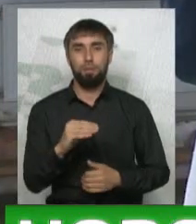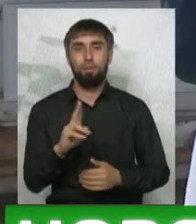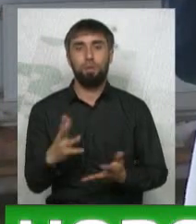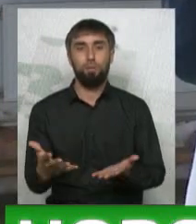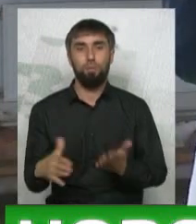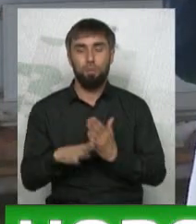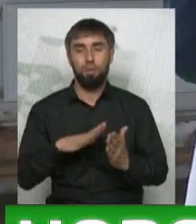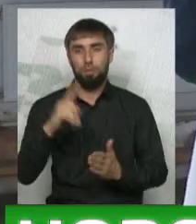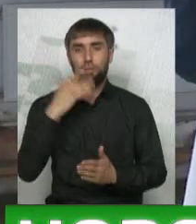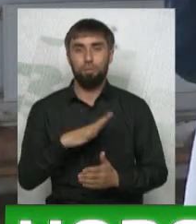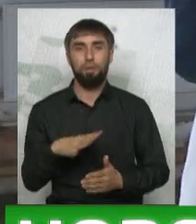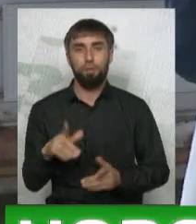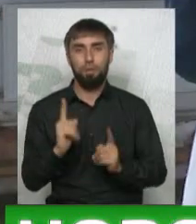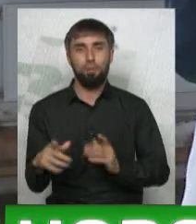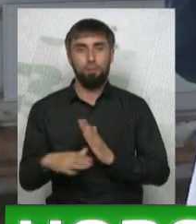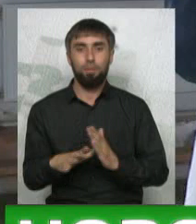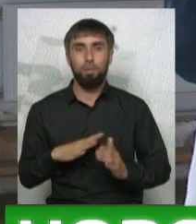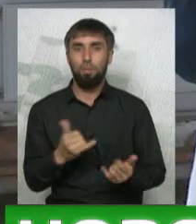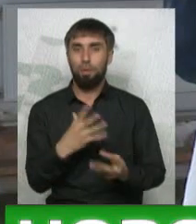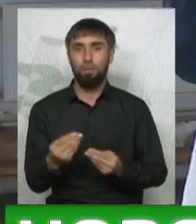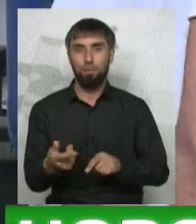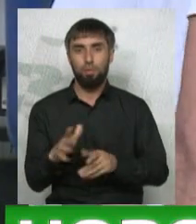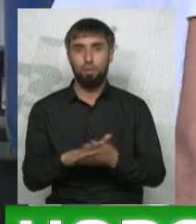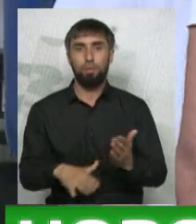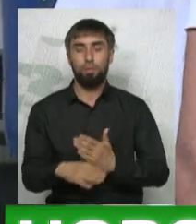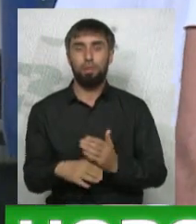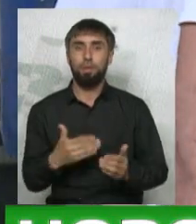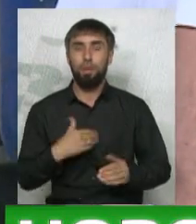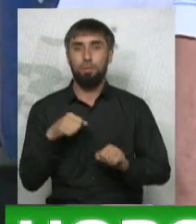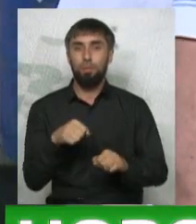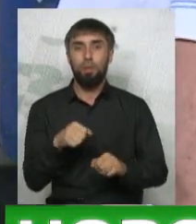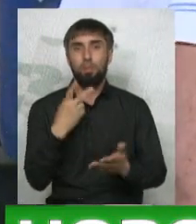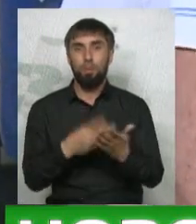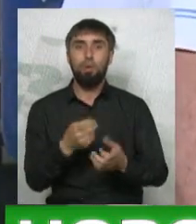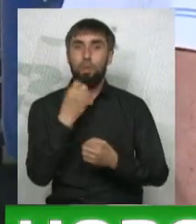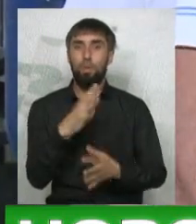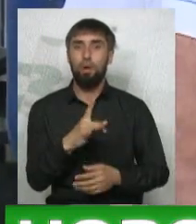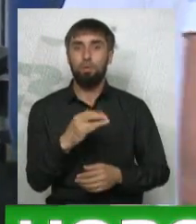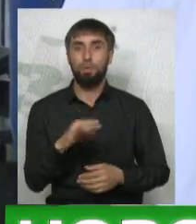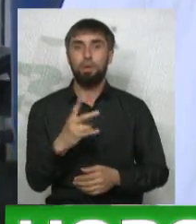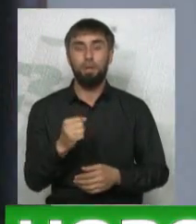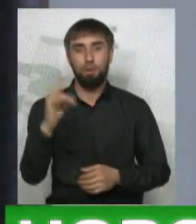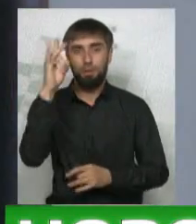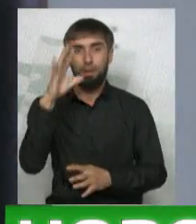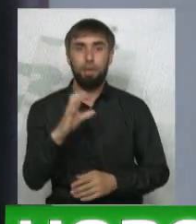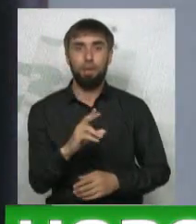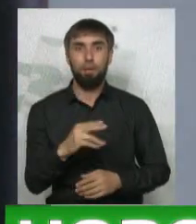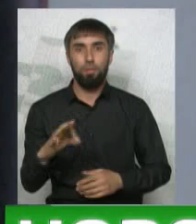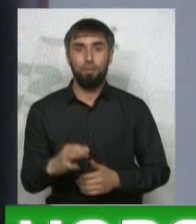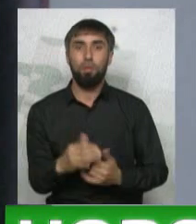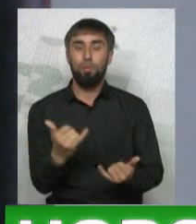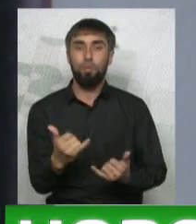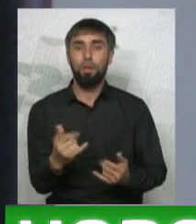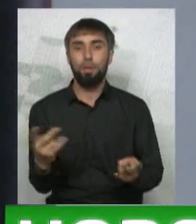Кубка нам действительно сильно помог, действительно на сегодняшний день помогает. Наши боксеры показали хороший результат на чемпионате СКФО.